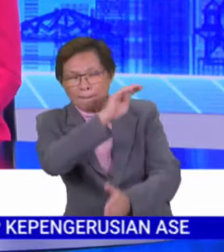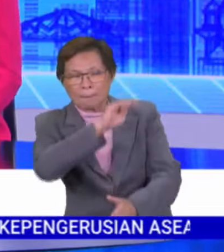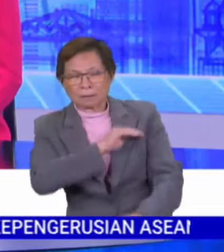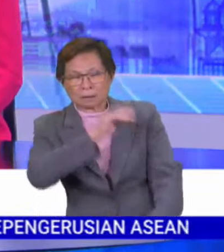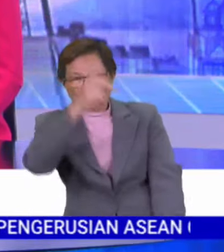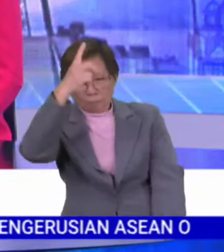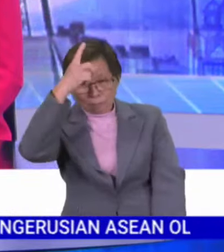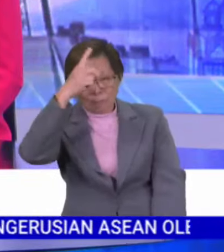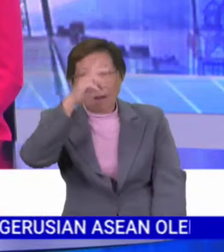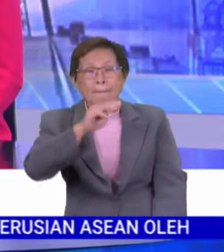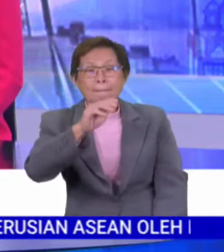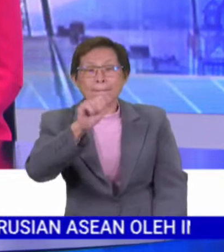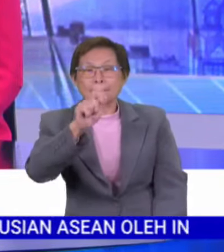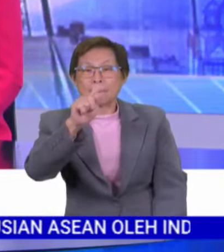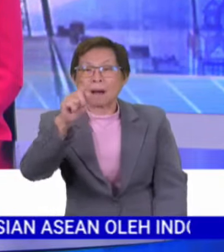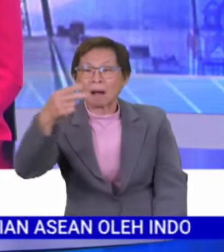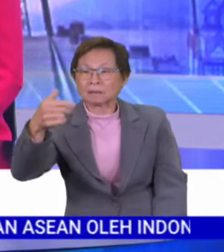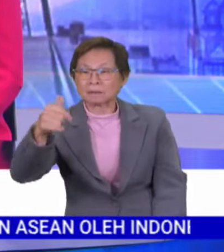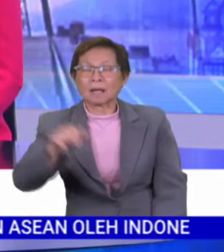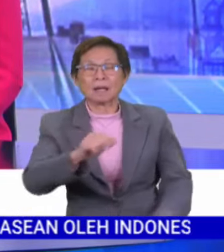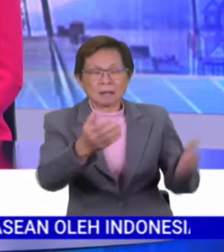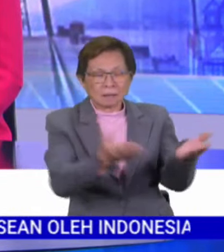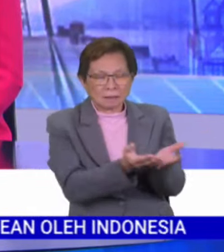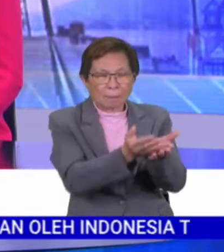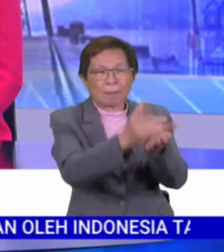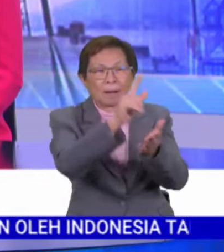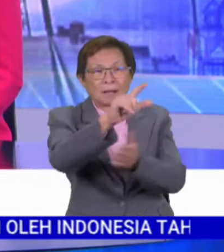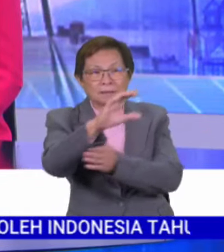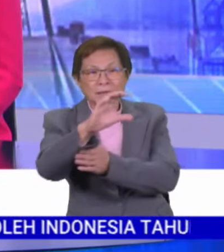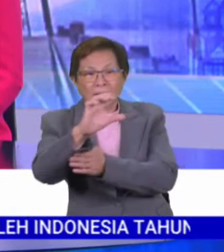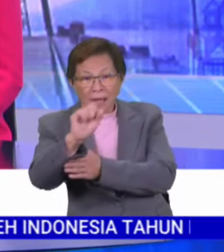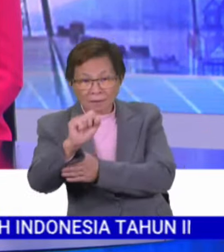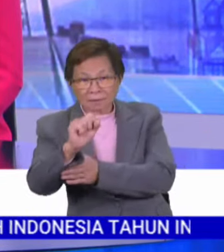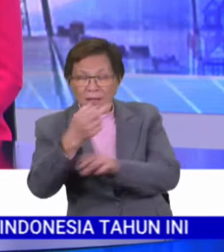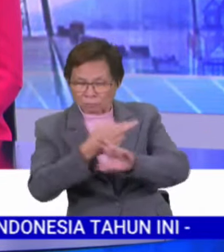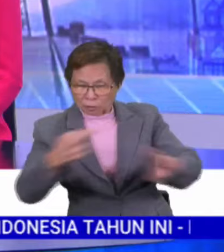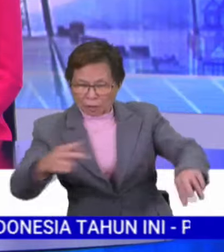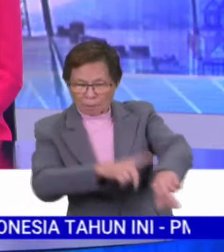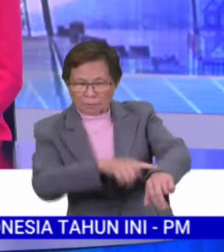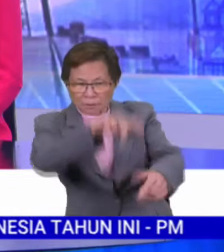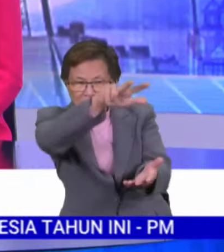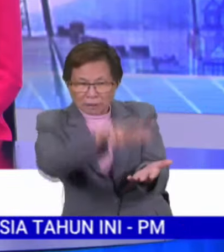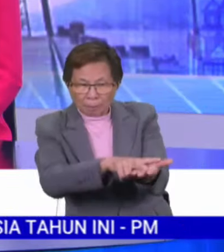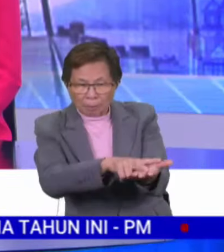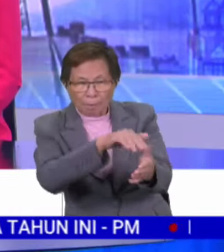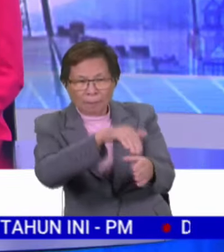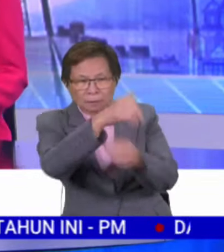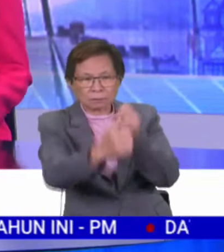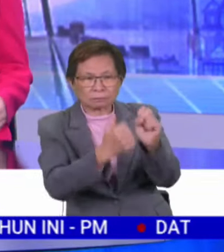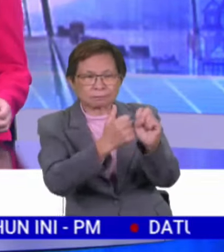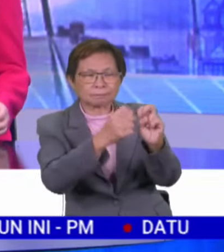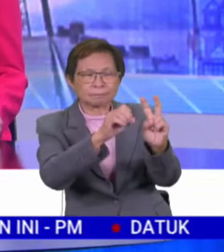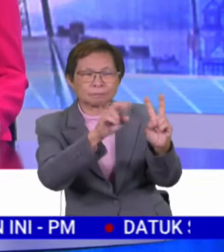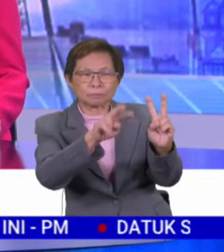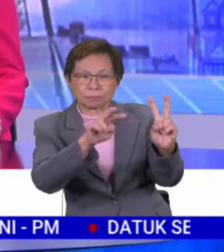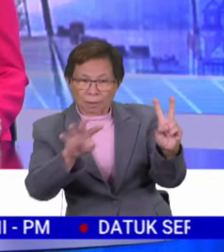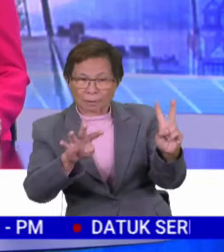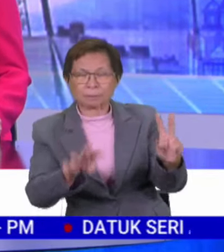Datuk Seri Muhammad Hassan yakin kapal LCS pertama boleh disiapkan mengikut masa ditetapkan iaitu pada tahun